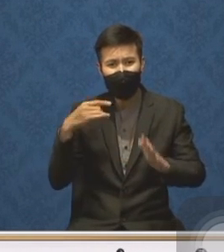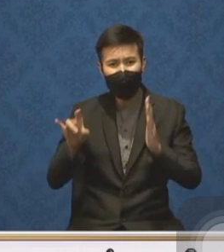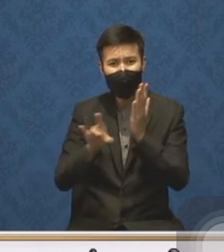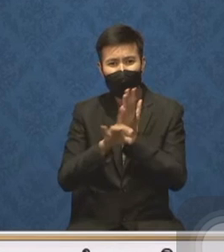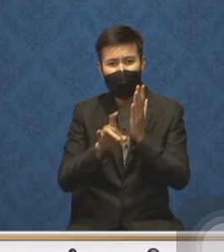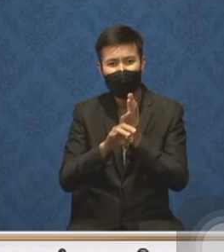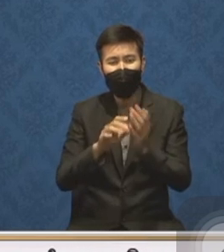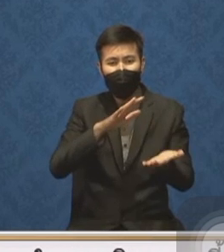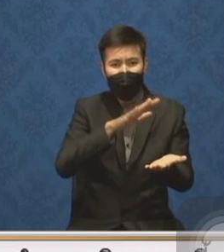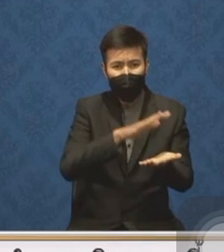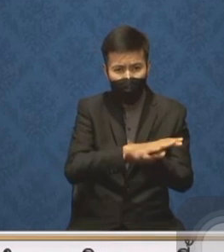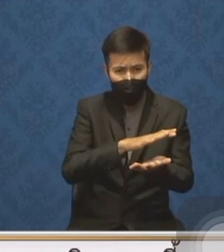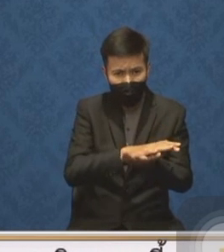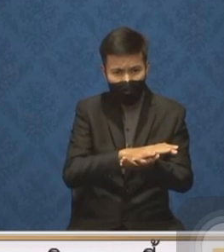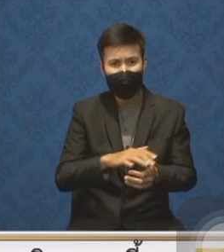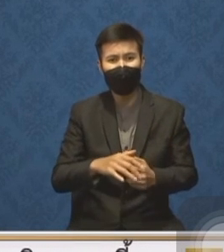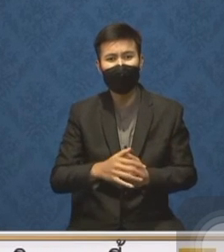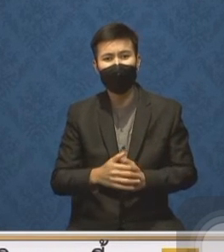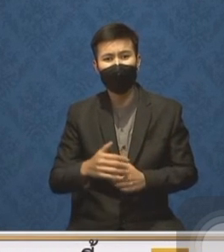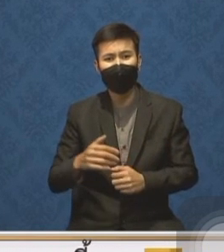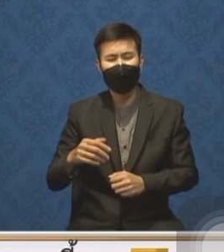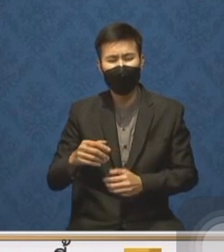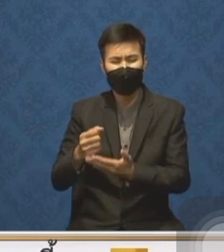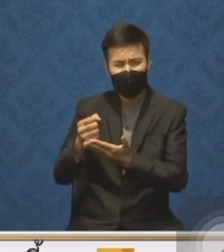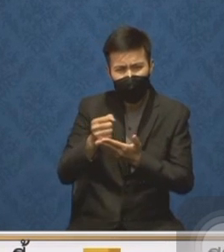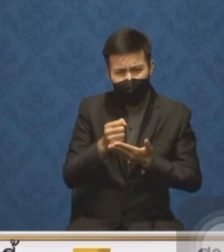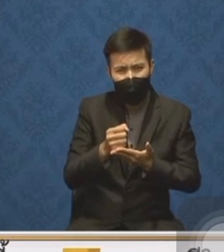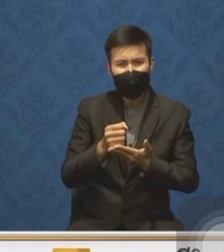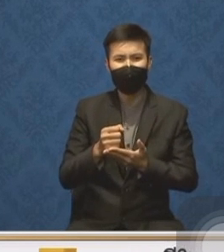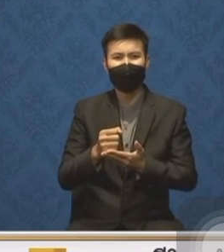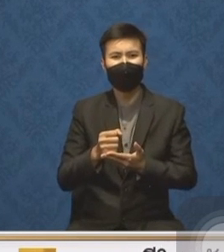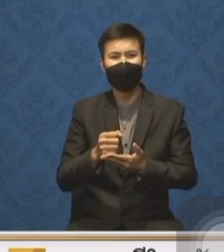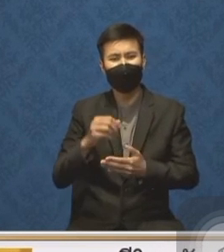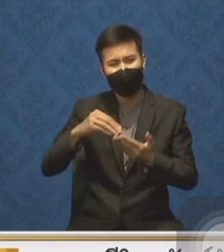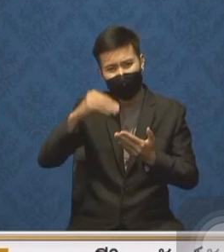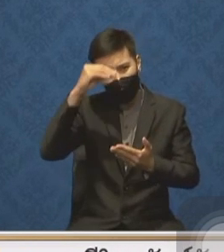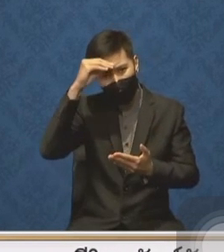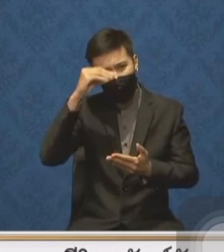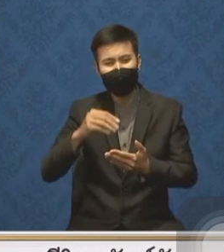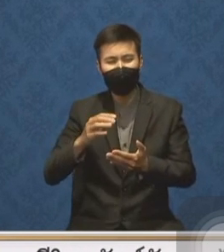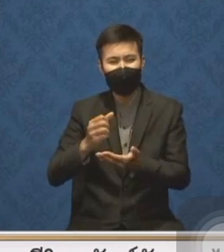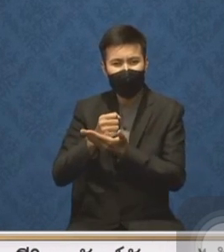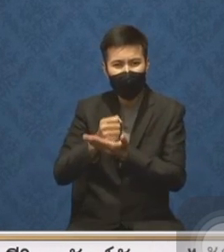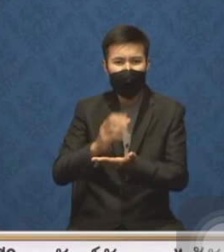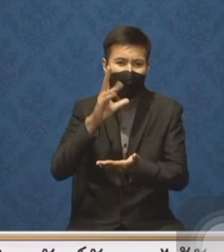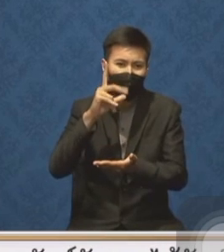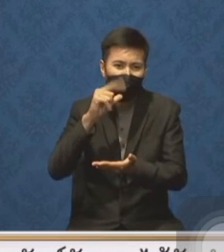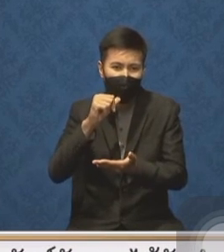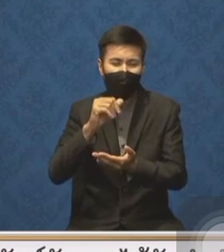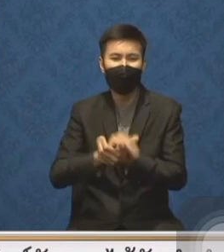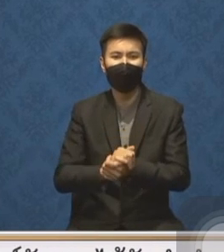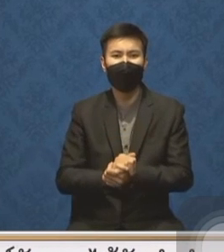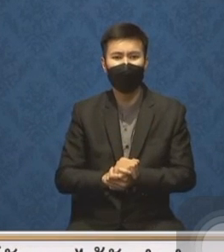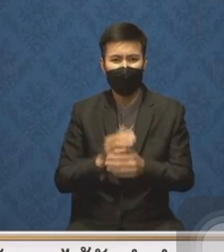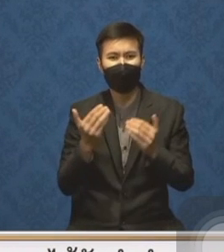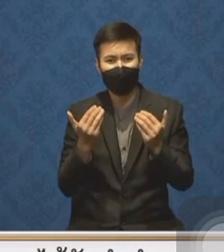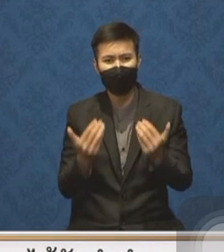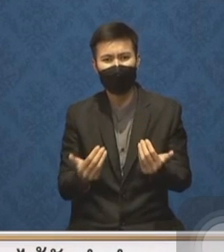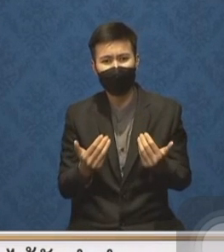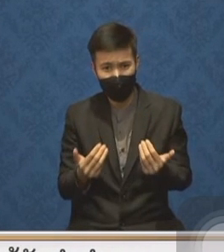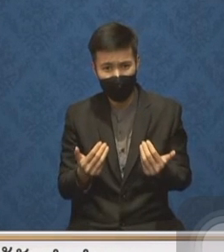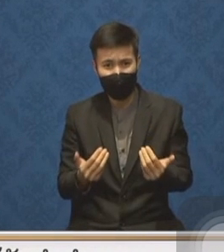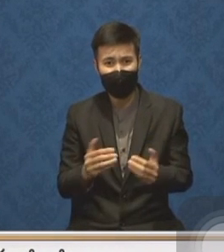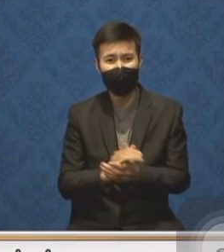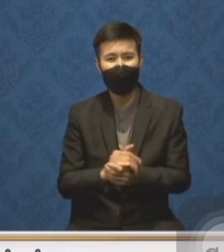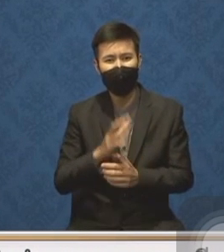เป็นที่พึ่งของเด็กนักเรียนและเป็นที่พึ่งของผู้ปกครองเพราะผู้ปกครองเนี่ยเขาก็มีภาระในโดยเฉพาะในยุคข้าวยากหมากแพงแบบนี้ครับท่านประธ